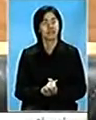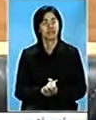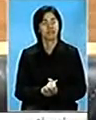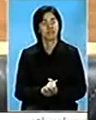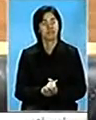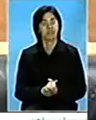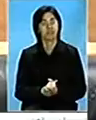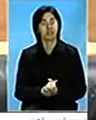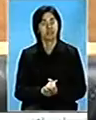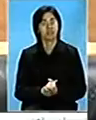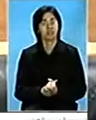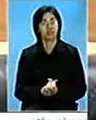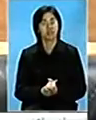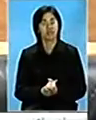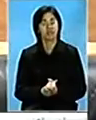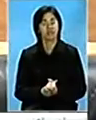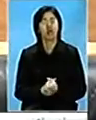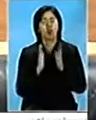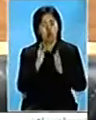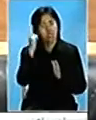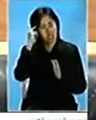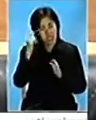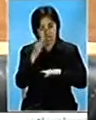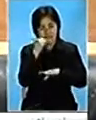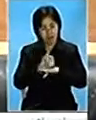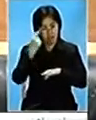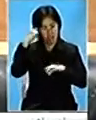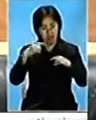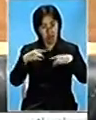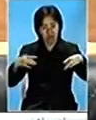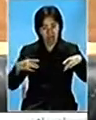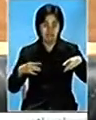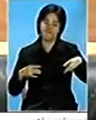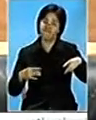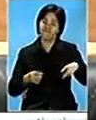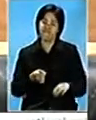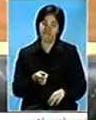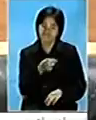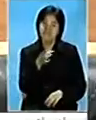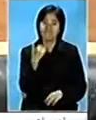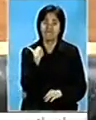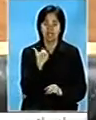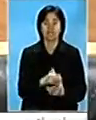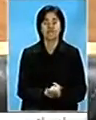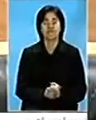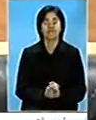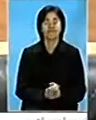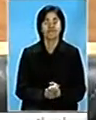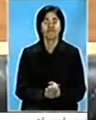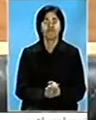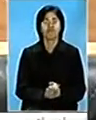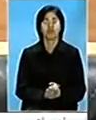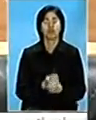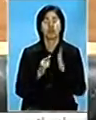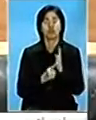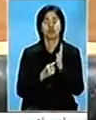ที่ไม่เห็นด้วยทางด้านการเมืองก็จะถูกทำร้าย และอีกประการหนึ่งคืออย่างเช่น